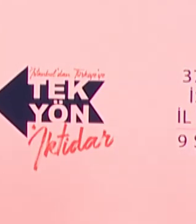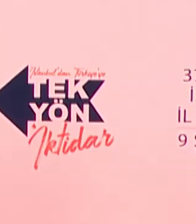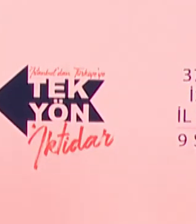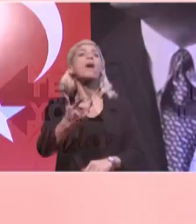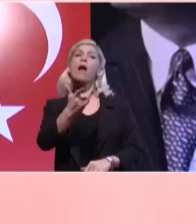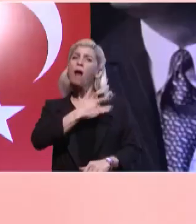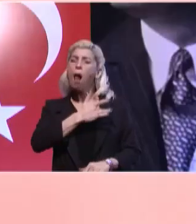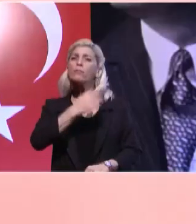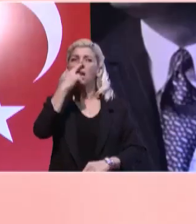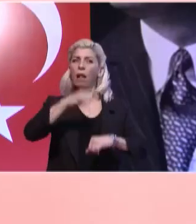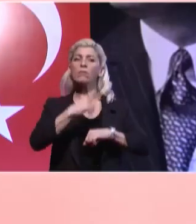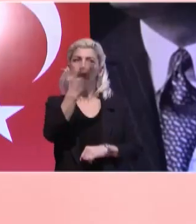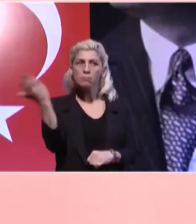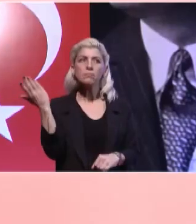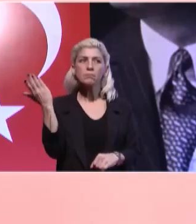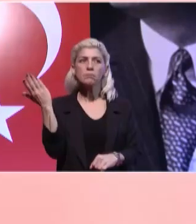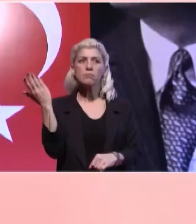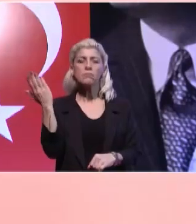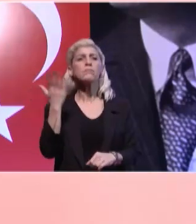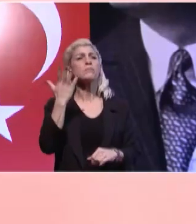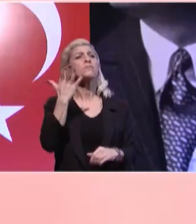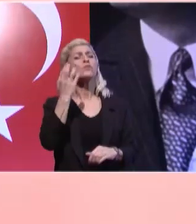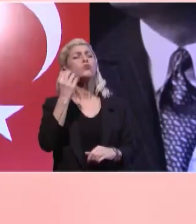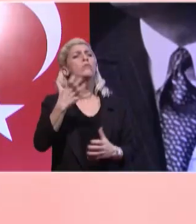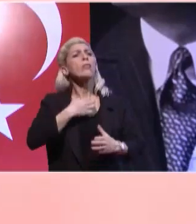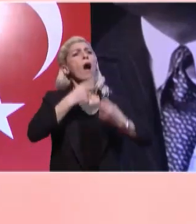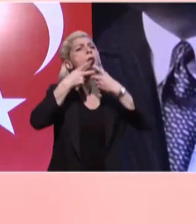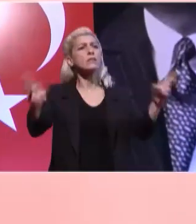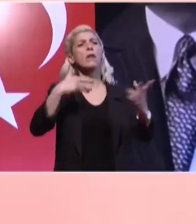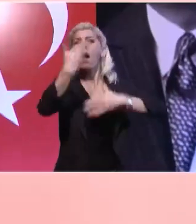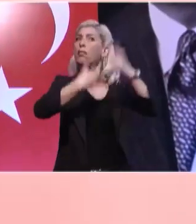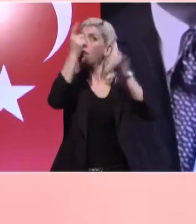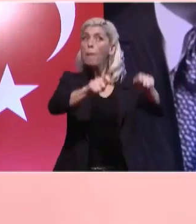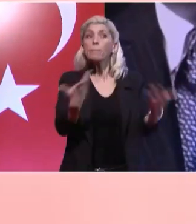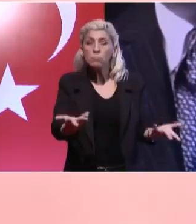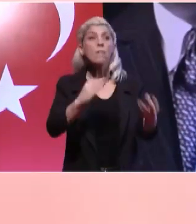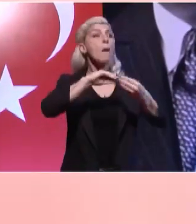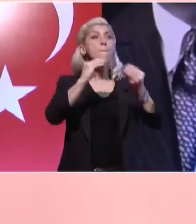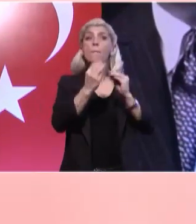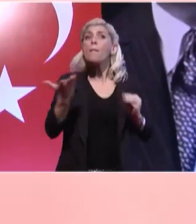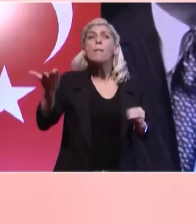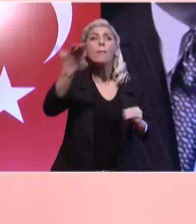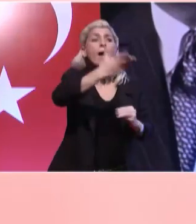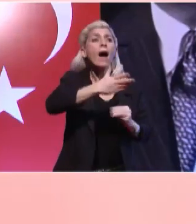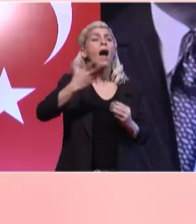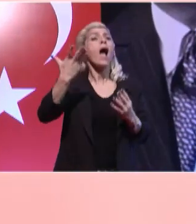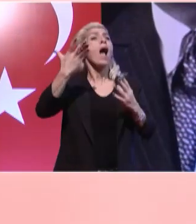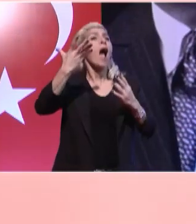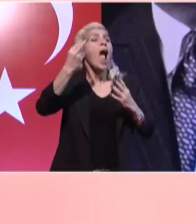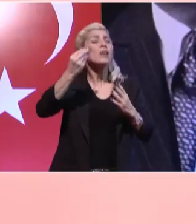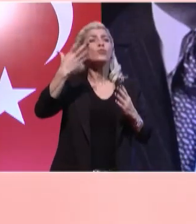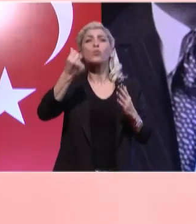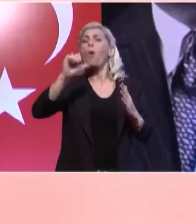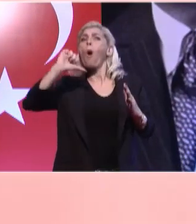Yürekten inanın. Ve özgüvenle her yerde söyleyin. Sorunları en sağlıklı tespit